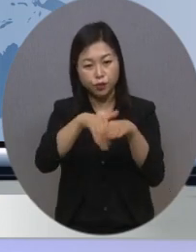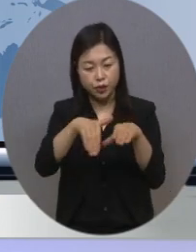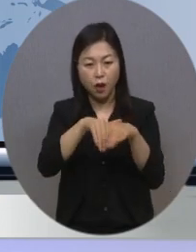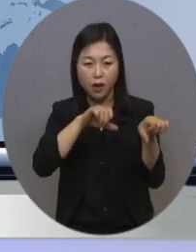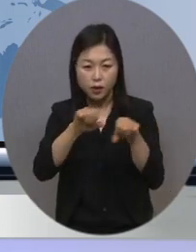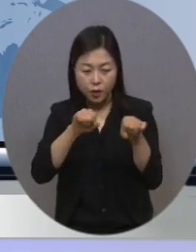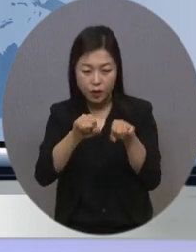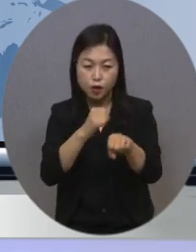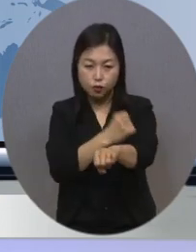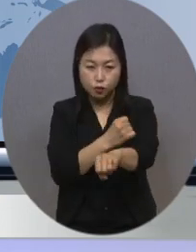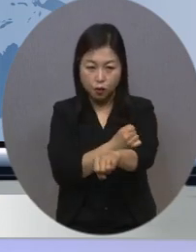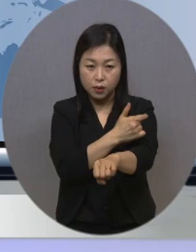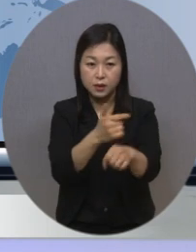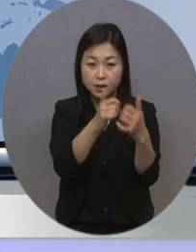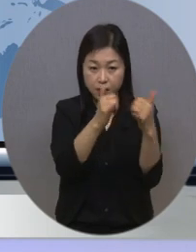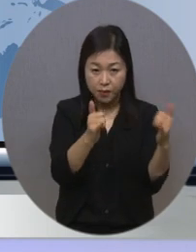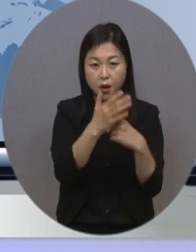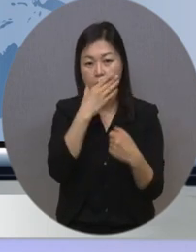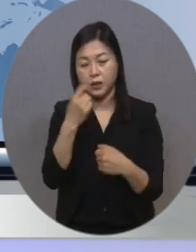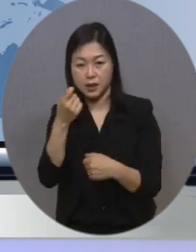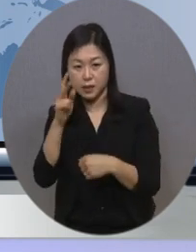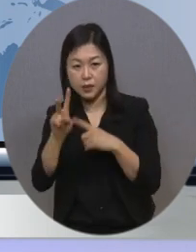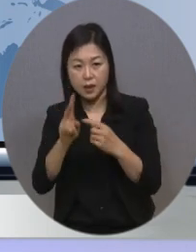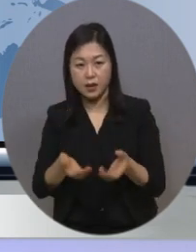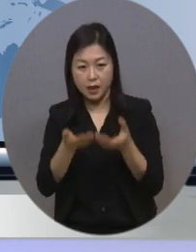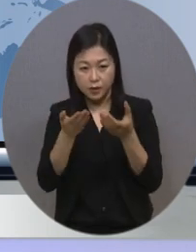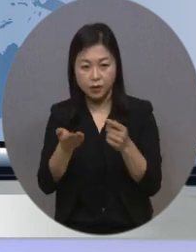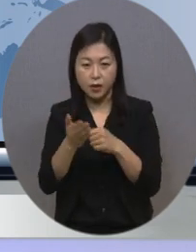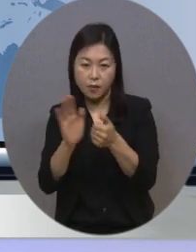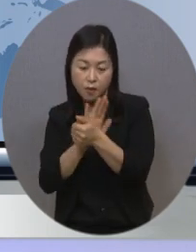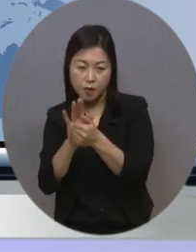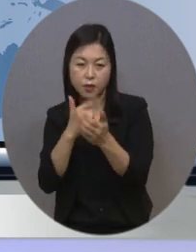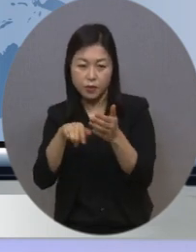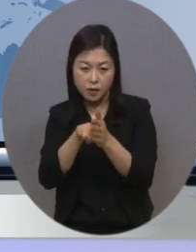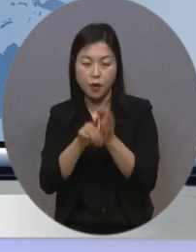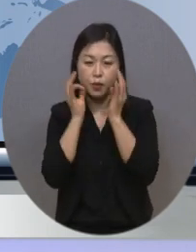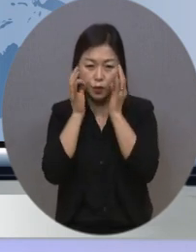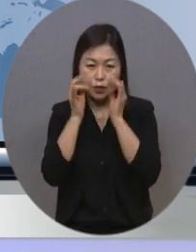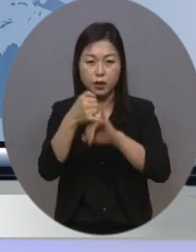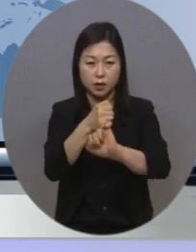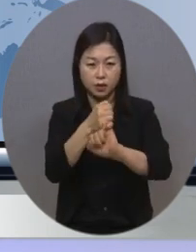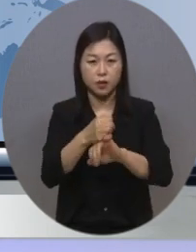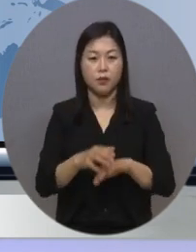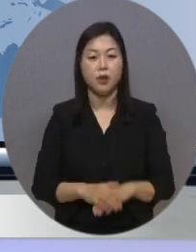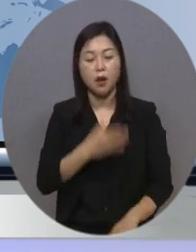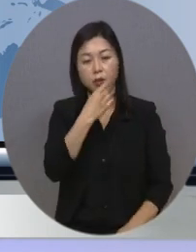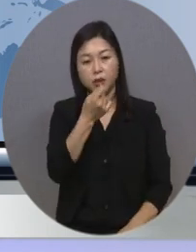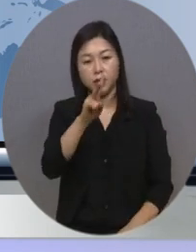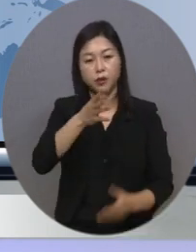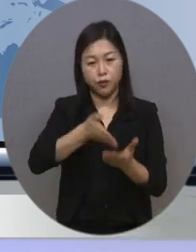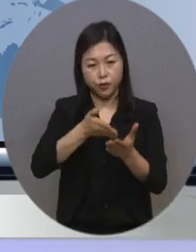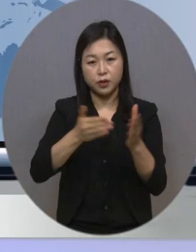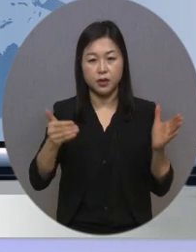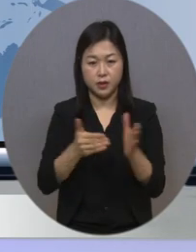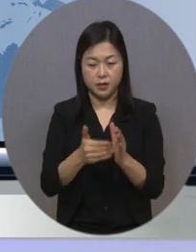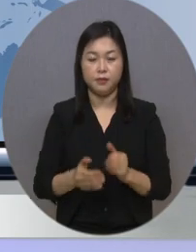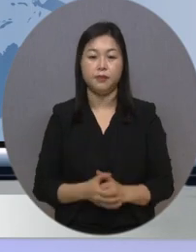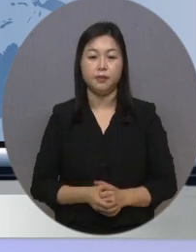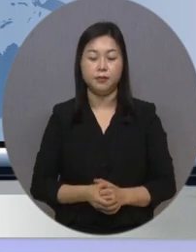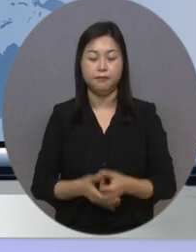분들과 함께 복지TV도 나눔과 배려 실천에 앞장서겠습니다. 이상 복지TV 뉴스 24를